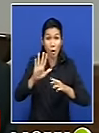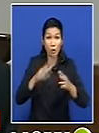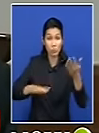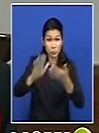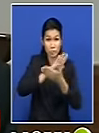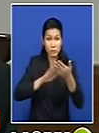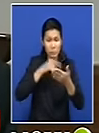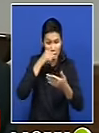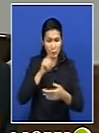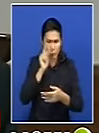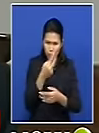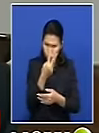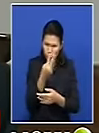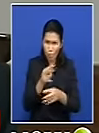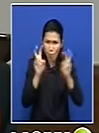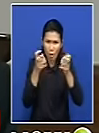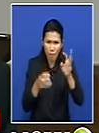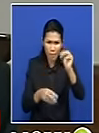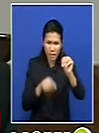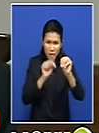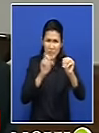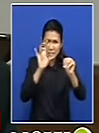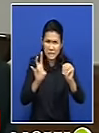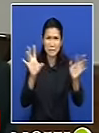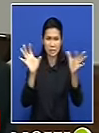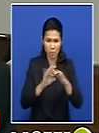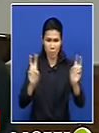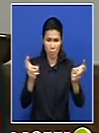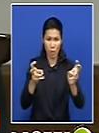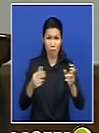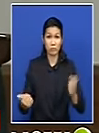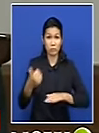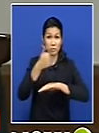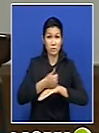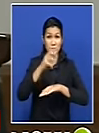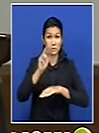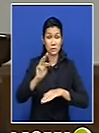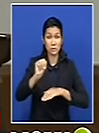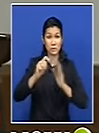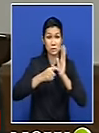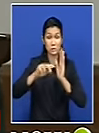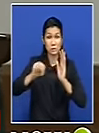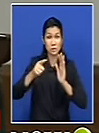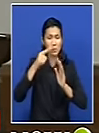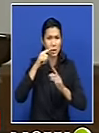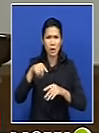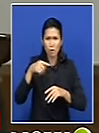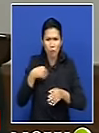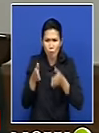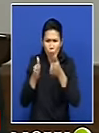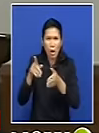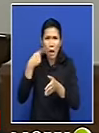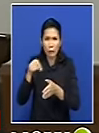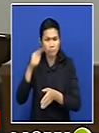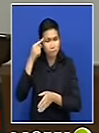ายมาตรา7ตามพ.ร.บ.คณะสงฆ์หมวดเรื่องสมเด็จพระสังฆราชนะคะว่าตกลงแล้วเนี่ยหน่วยงานไหนจะมีอำนาจที่จะเป็น